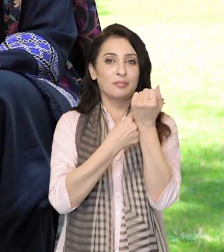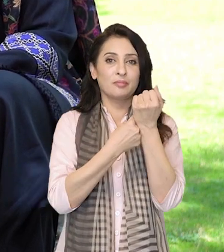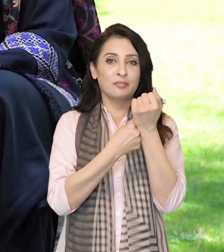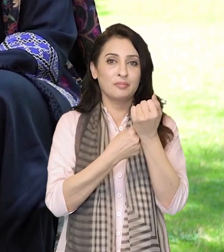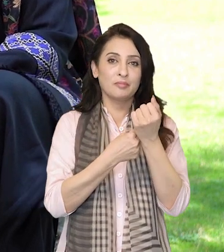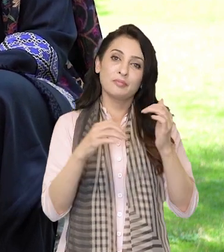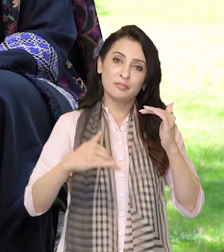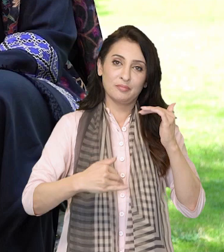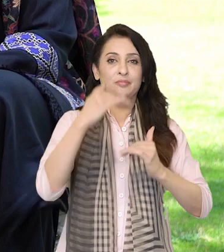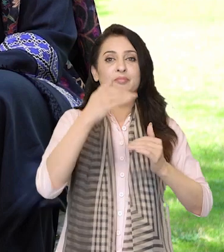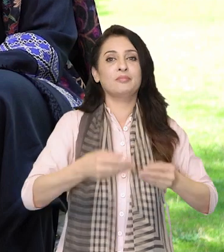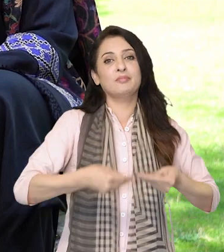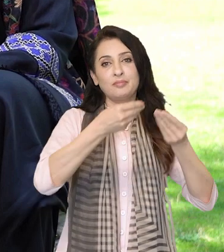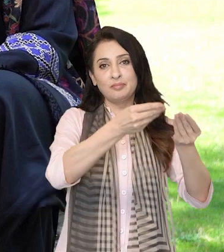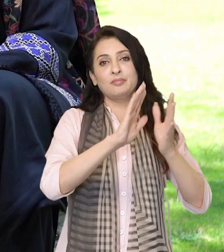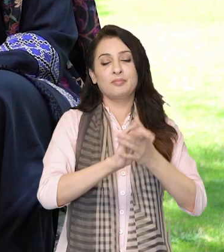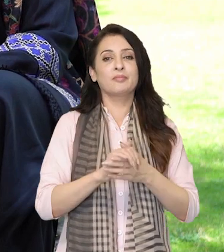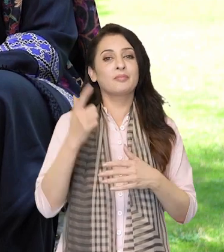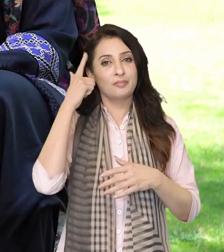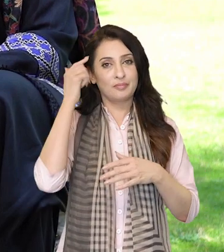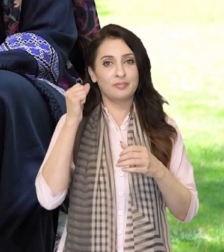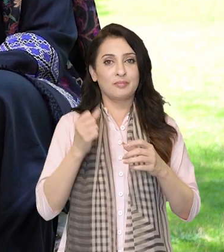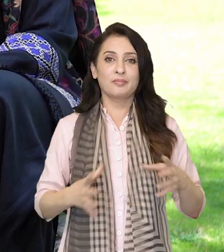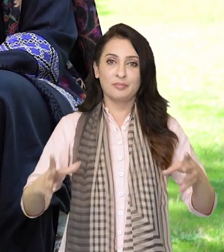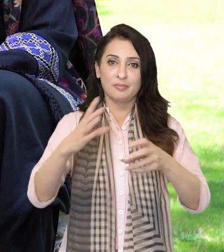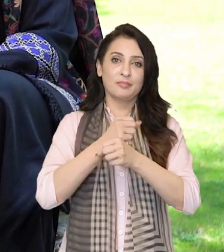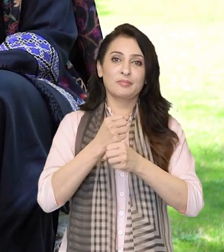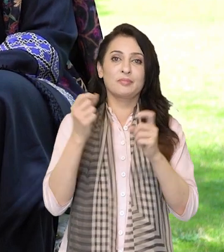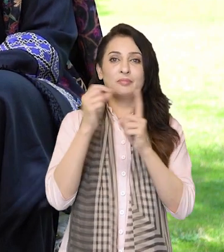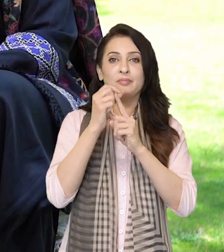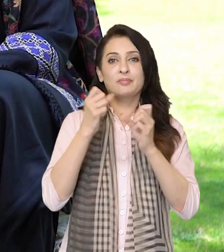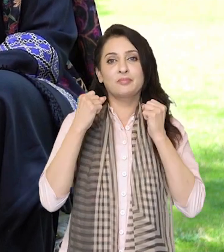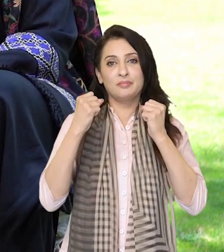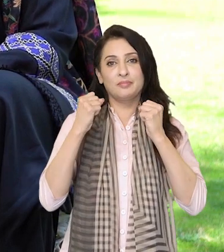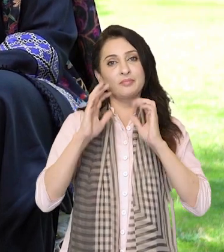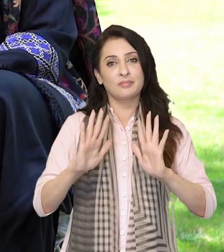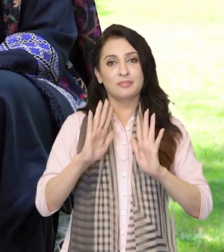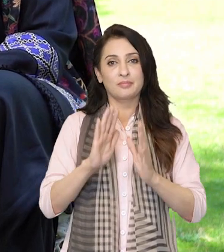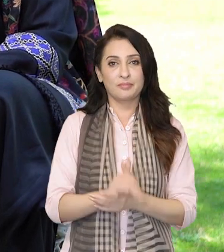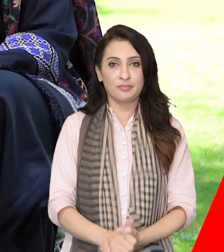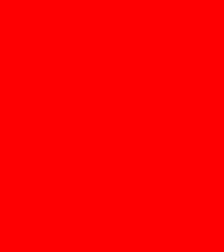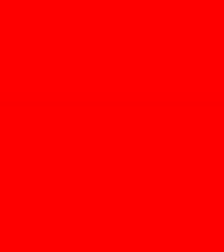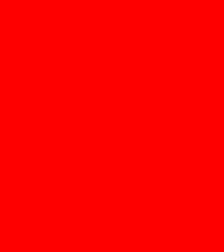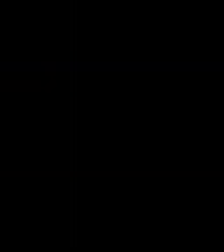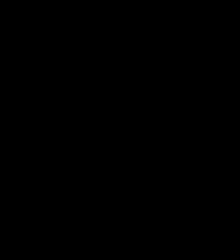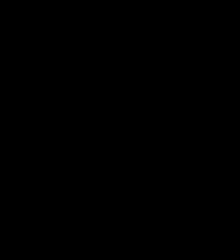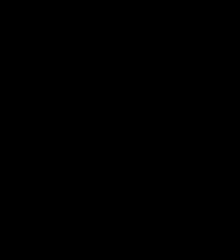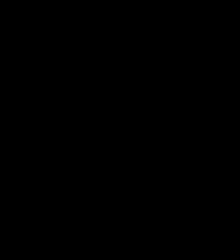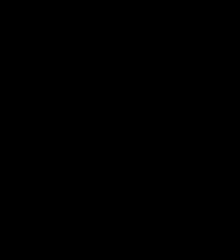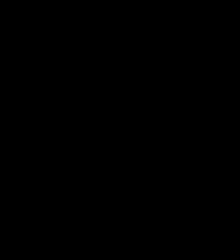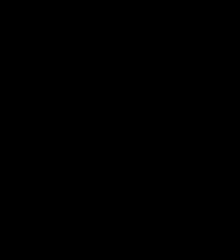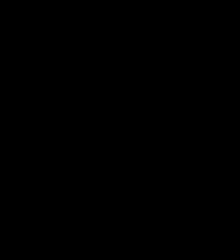डिफरेंट इदारे हमारे साथ काम करेंगे। एंड आई होप कि हम लोग साथ एक स्ट्रॉन्गर पाकिस्तान बना सकें।